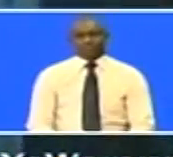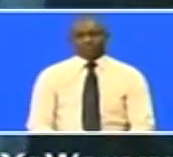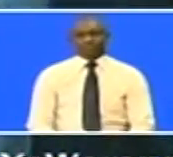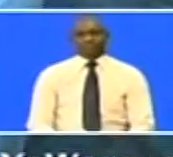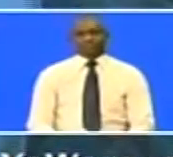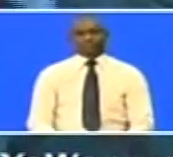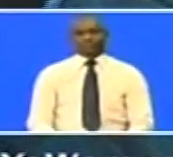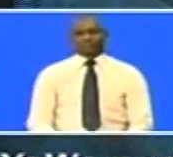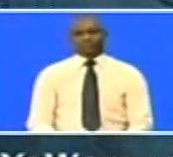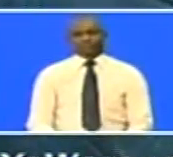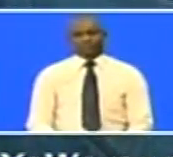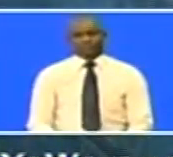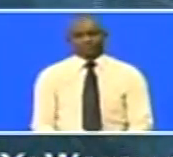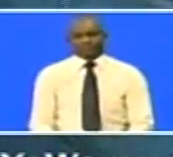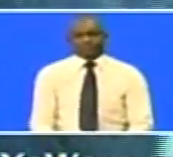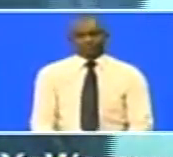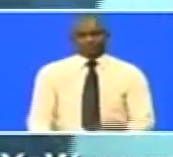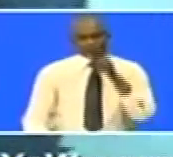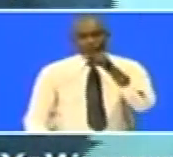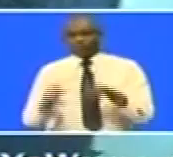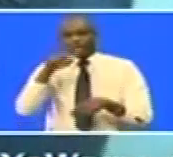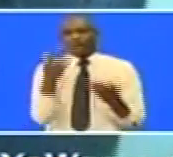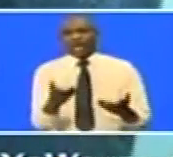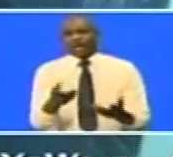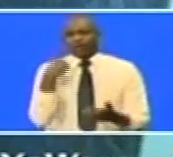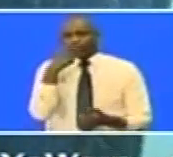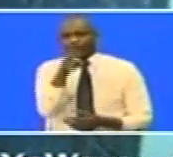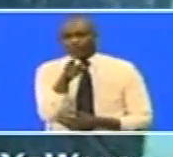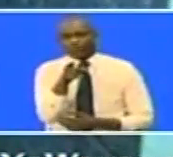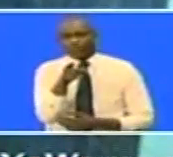unakuja ni acha nipatie. Unakuja kwani naenda?